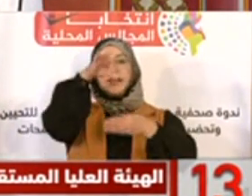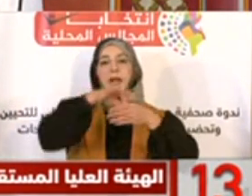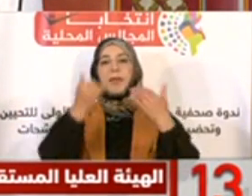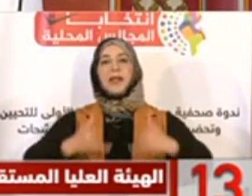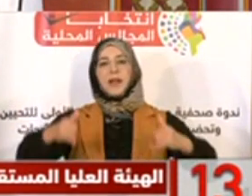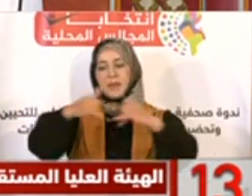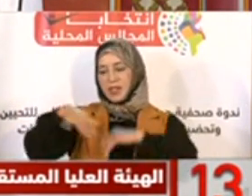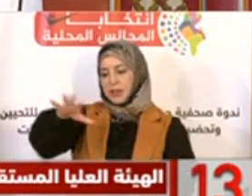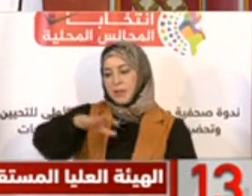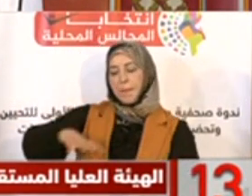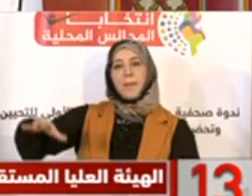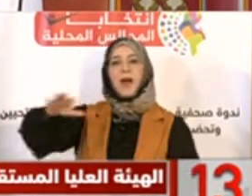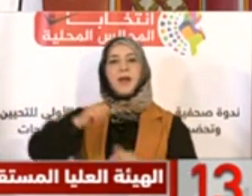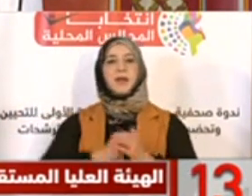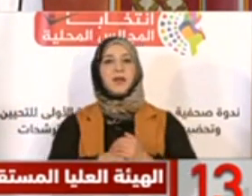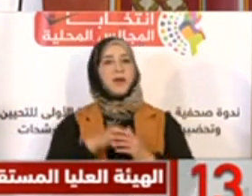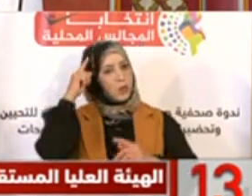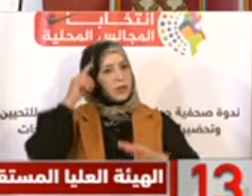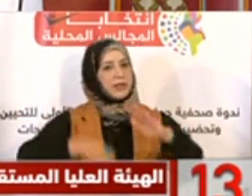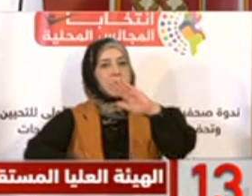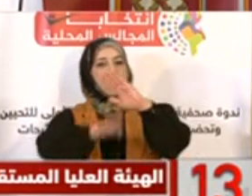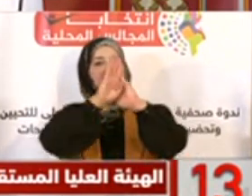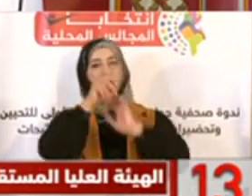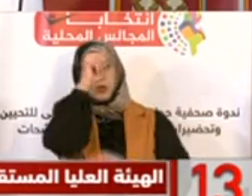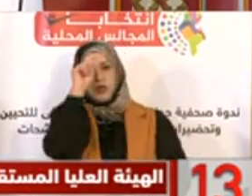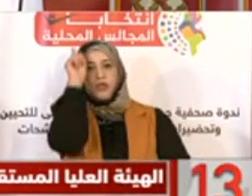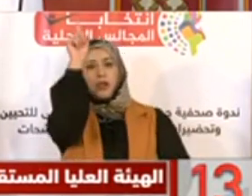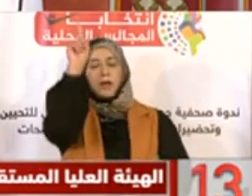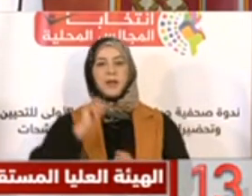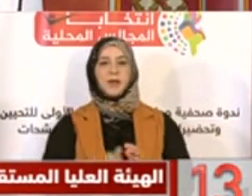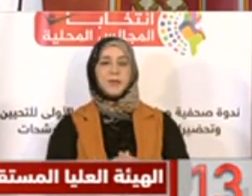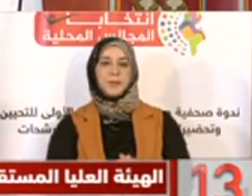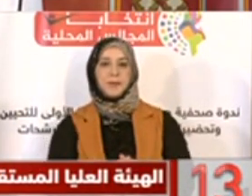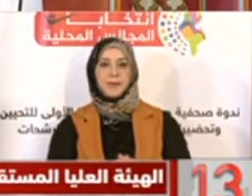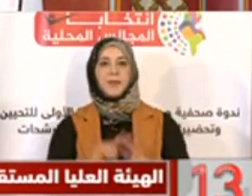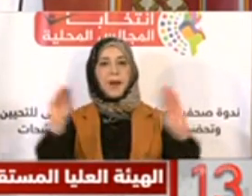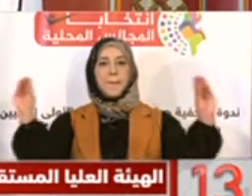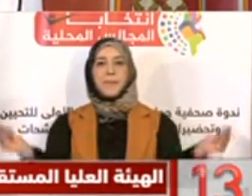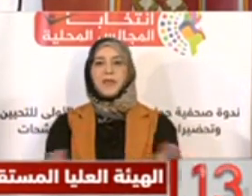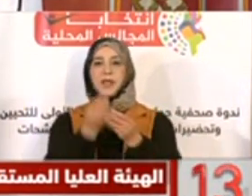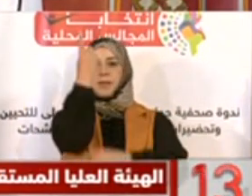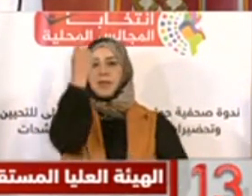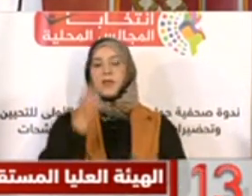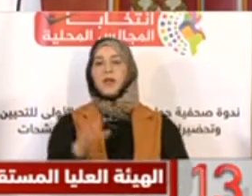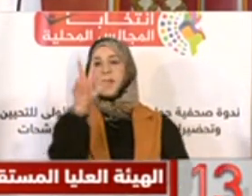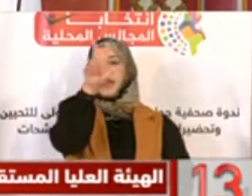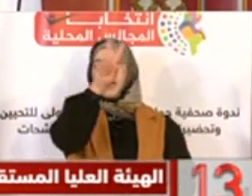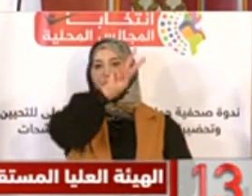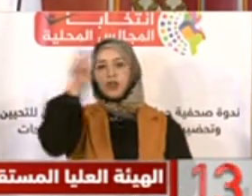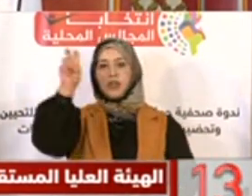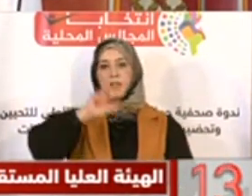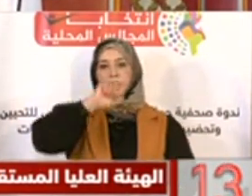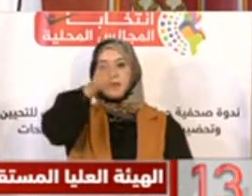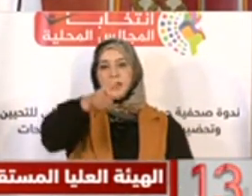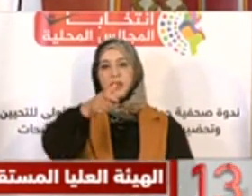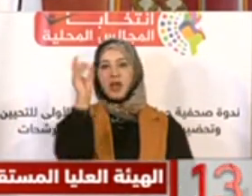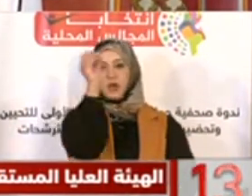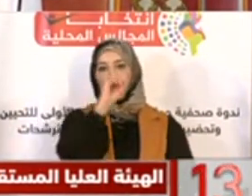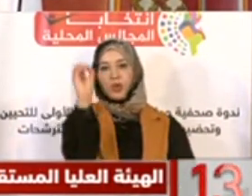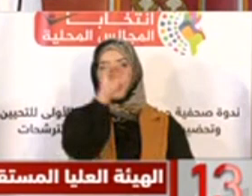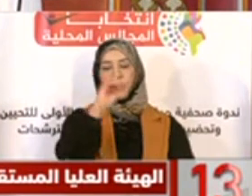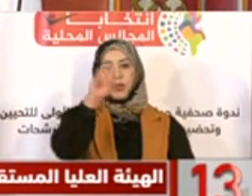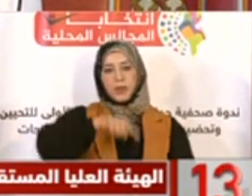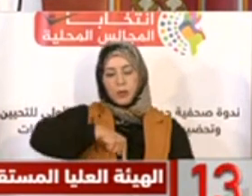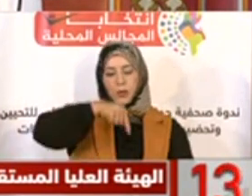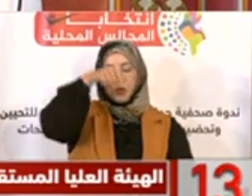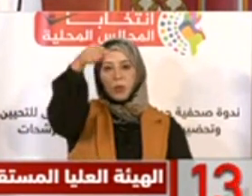المحلية، والتي ستنطلق إن شاء الله بداية من يوم 23 من شهر أكتوبر